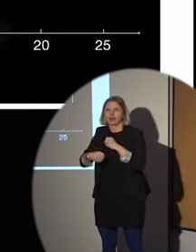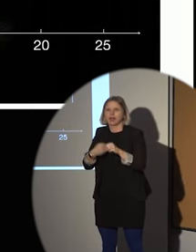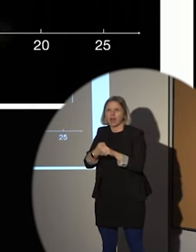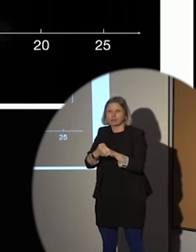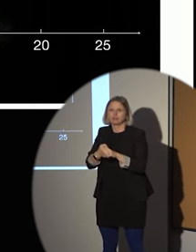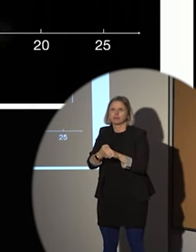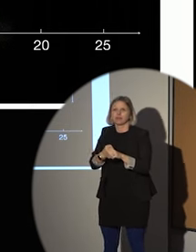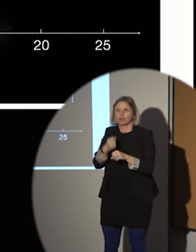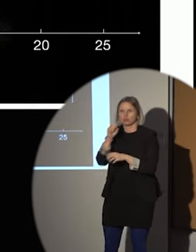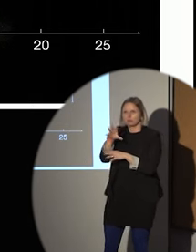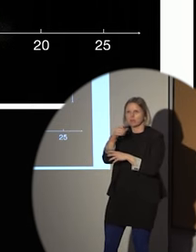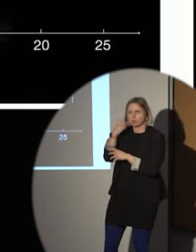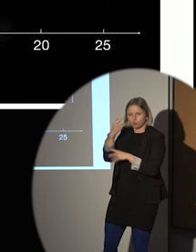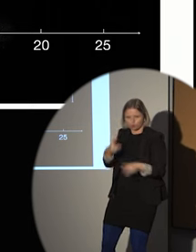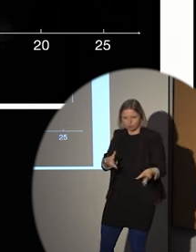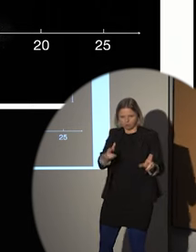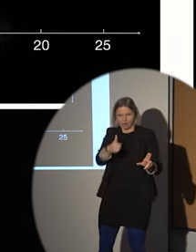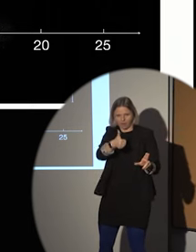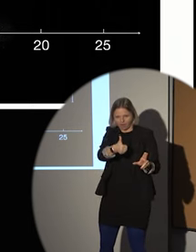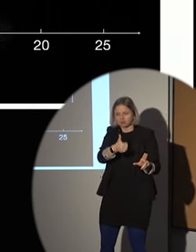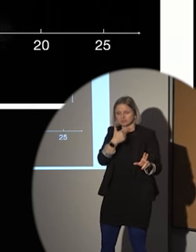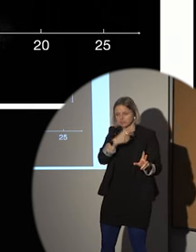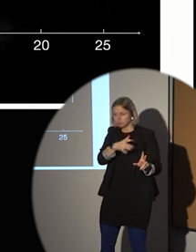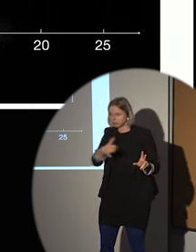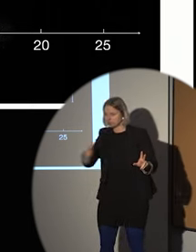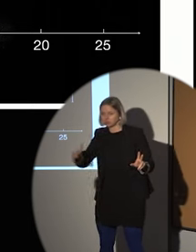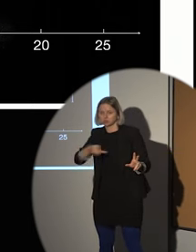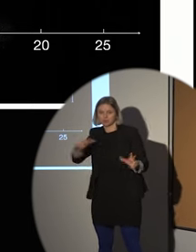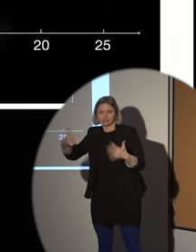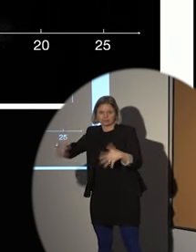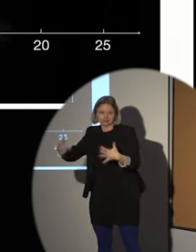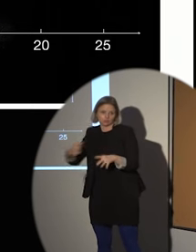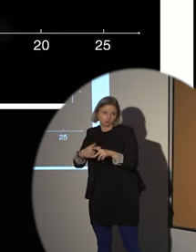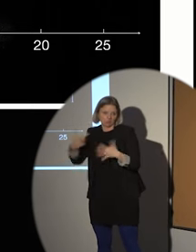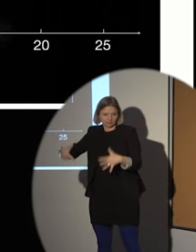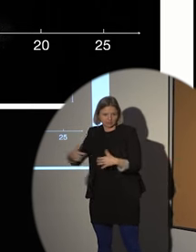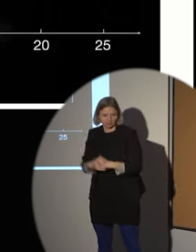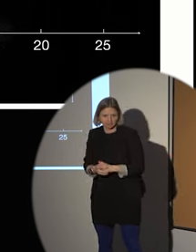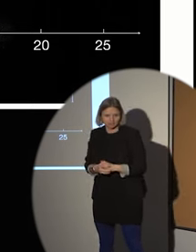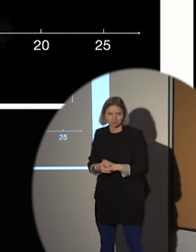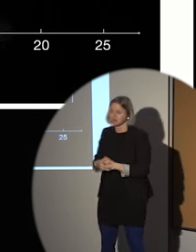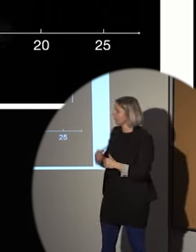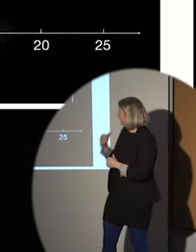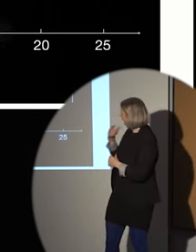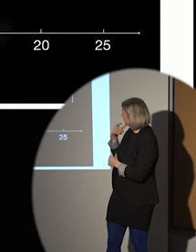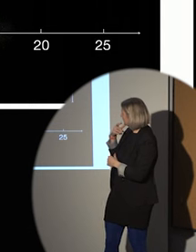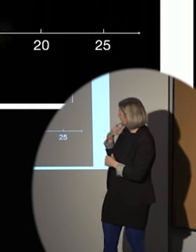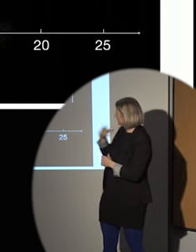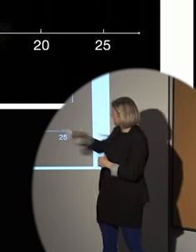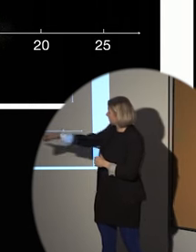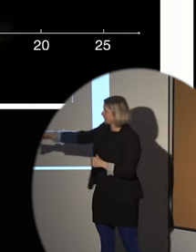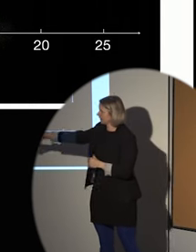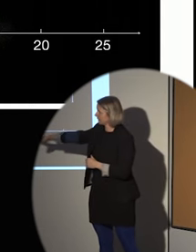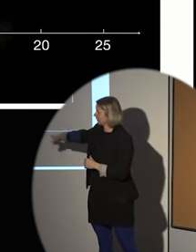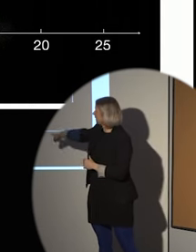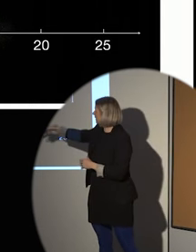parsec. Et vous voyez en fait que, à partir de ce moment-là, au bord du disque, ça décroît, et ça décroît comme